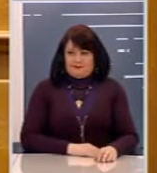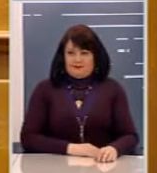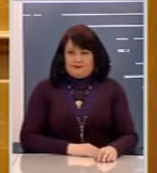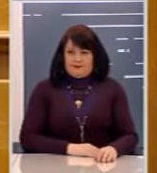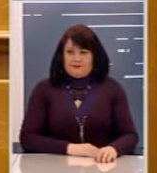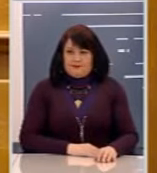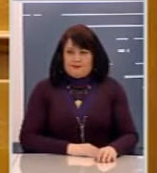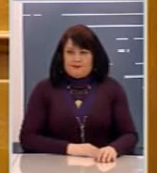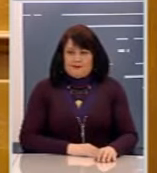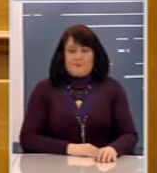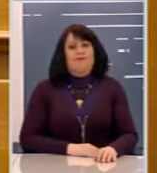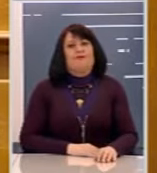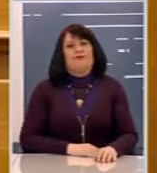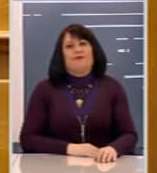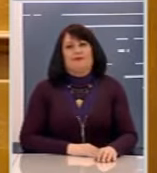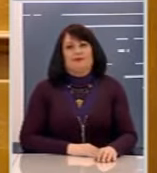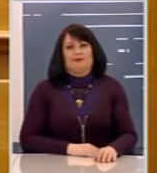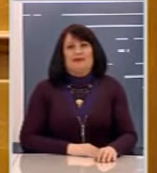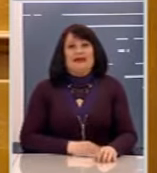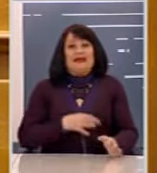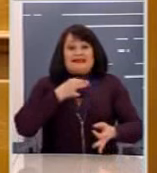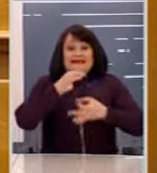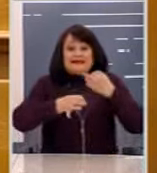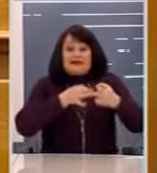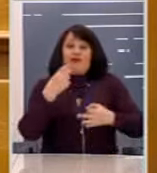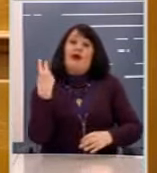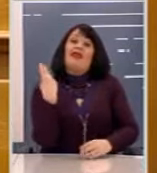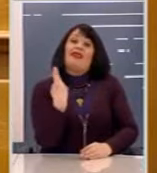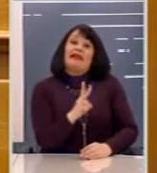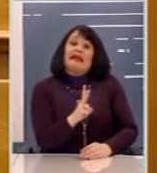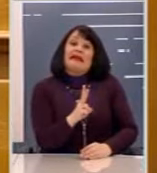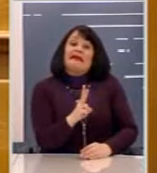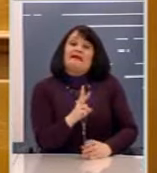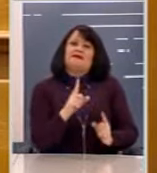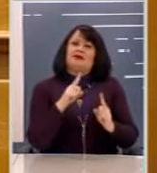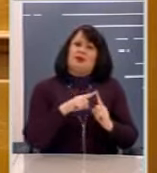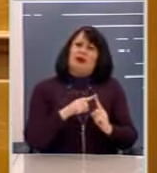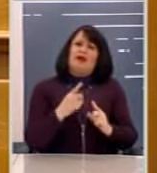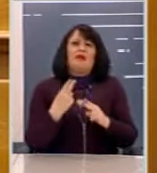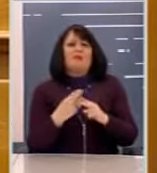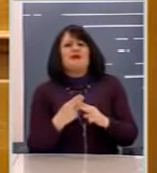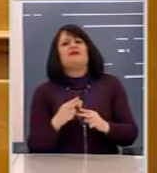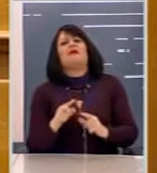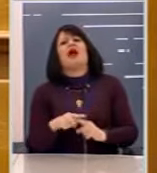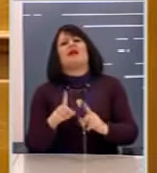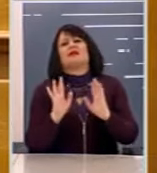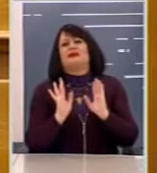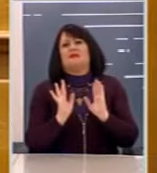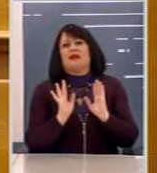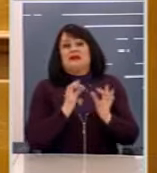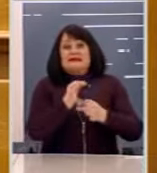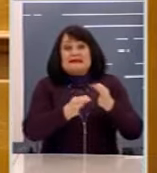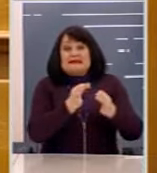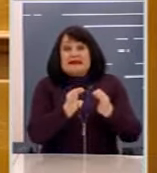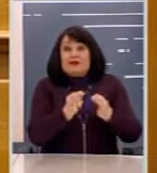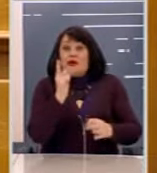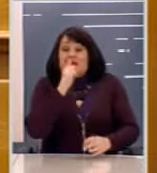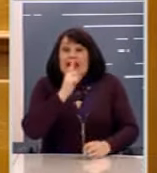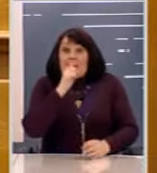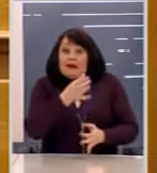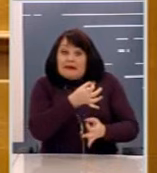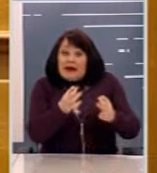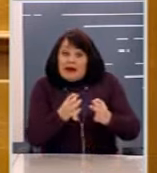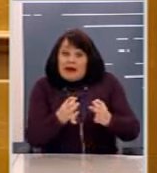Δικοί σας σύμβουλοι, τυπικοί ή άτυποι, δεν ξέρω, πιάστηκαν ψευδόμενοι